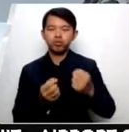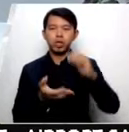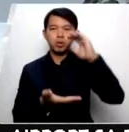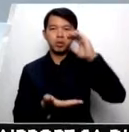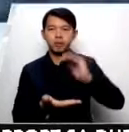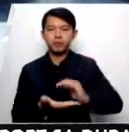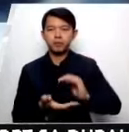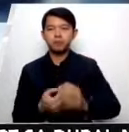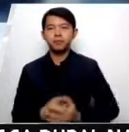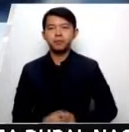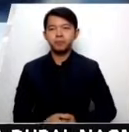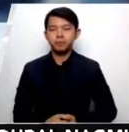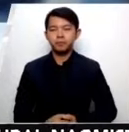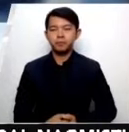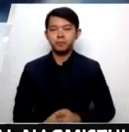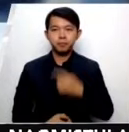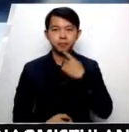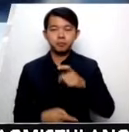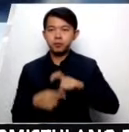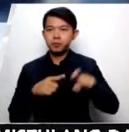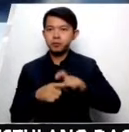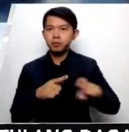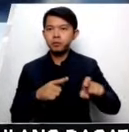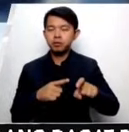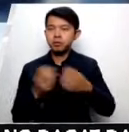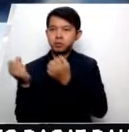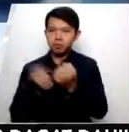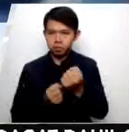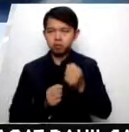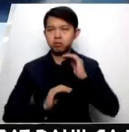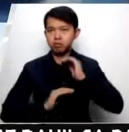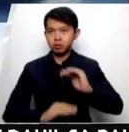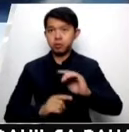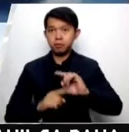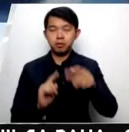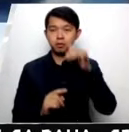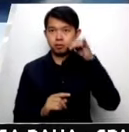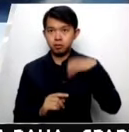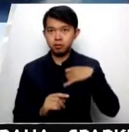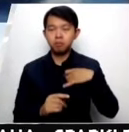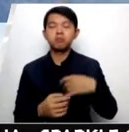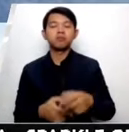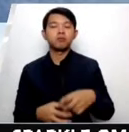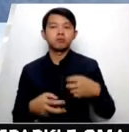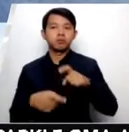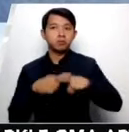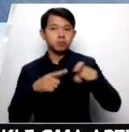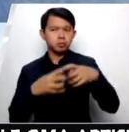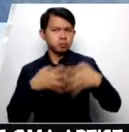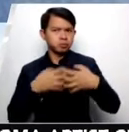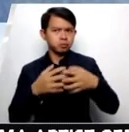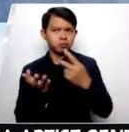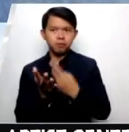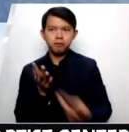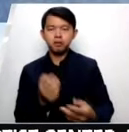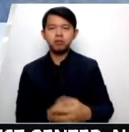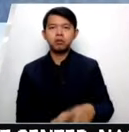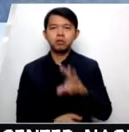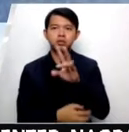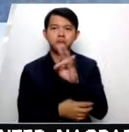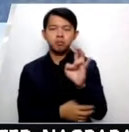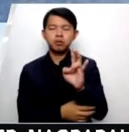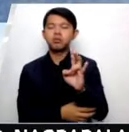supply ng kuryente pero n pumalyang Pagbilao power station kahapon nawala ang higit 750 mw na sinu-supply